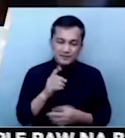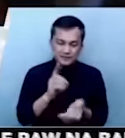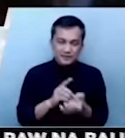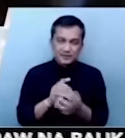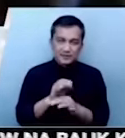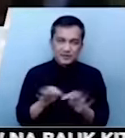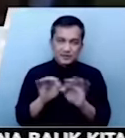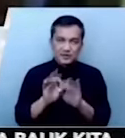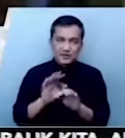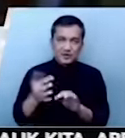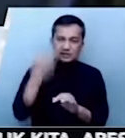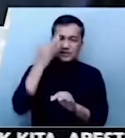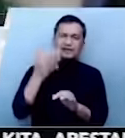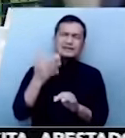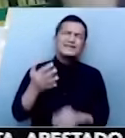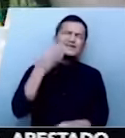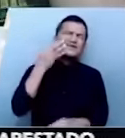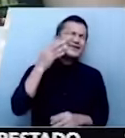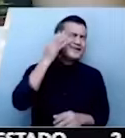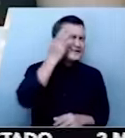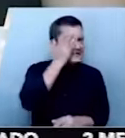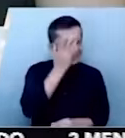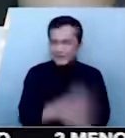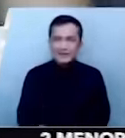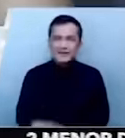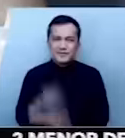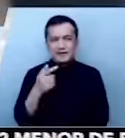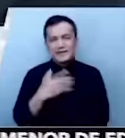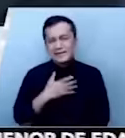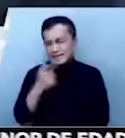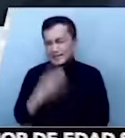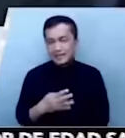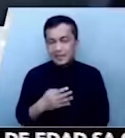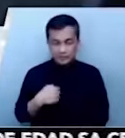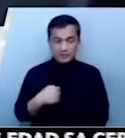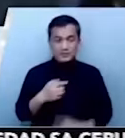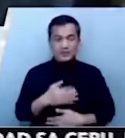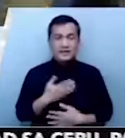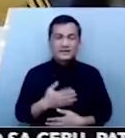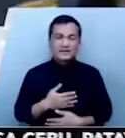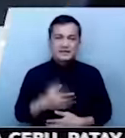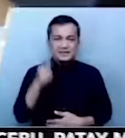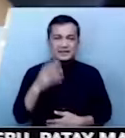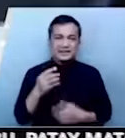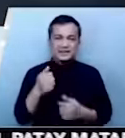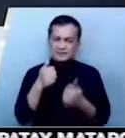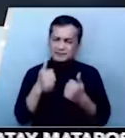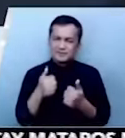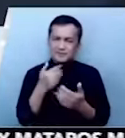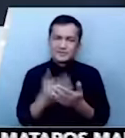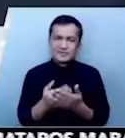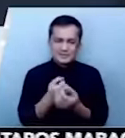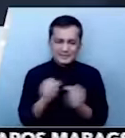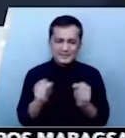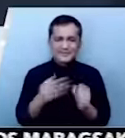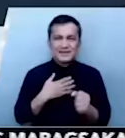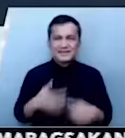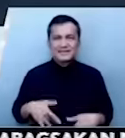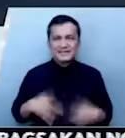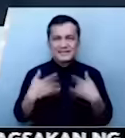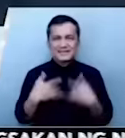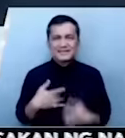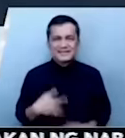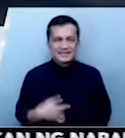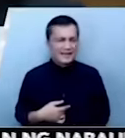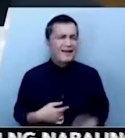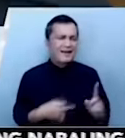yan. Tatamaan siya, oh my God. Pero I'm so happy. God is so good. He saved my life. Ay, Diyos ko Lord, gusto ko talaga